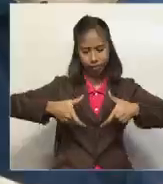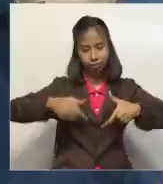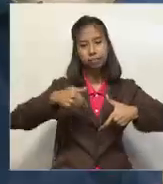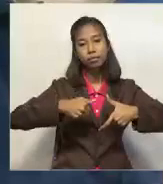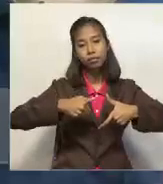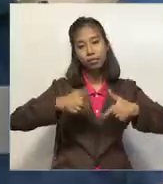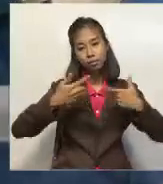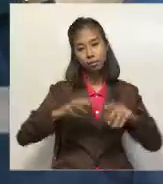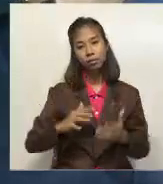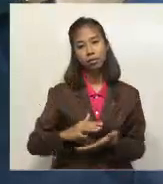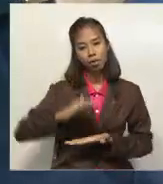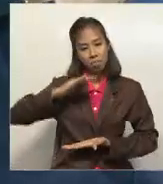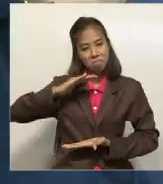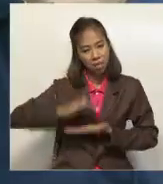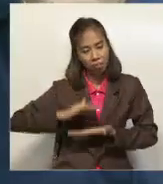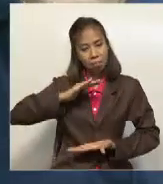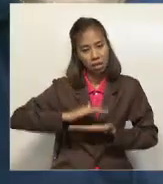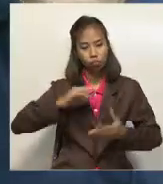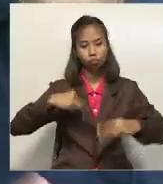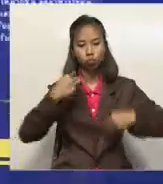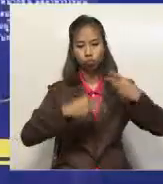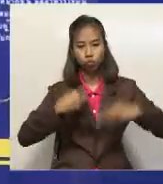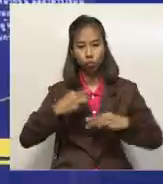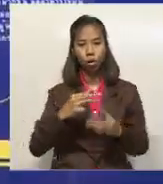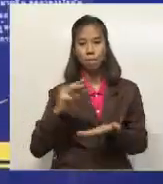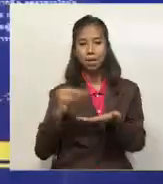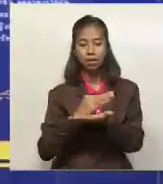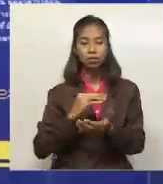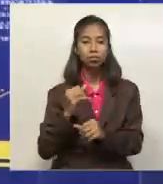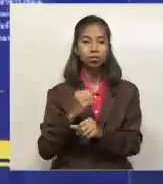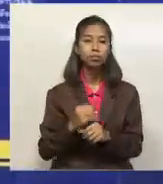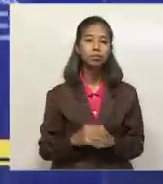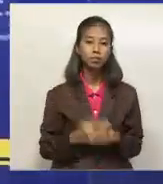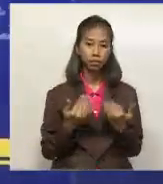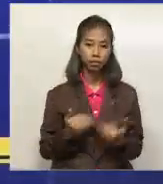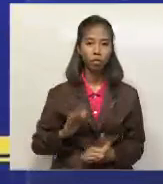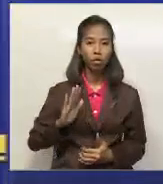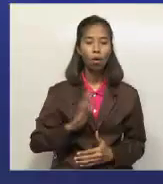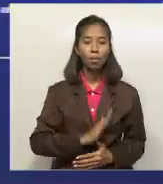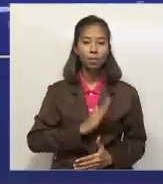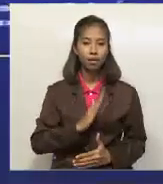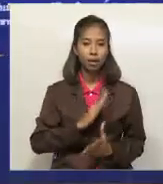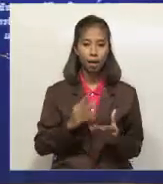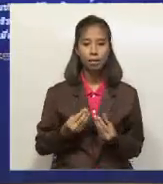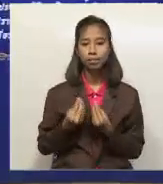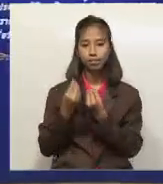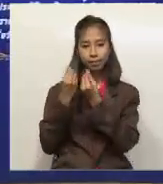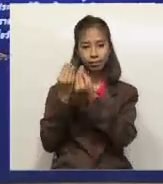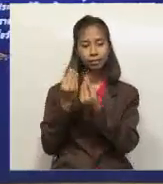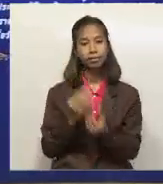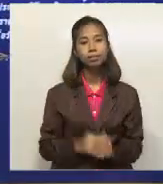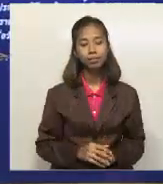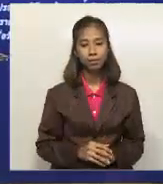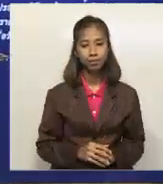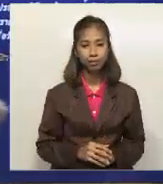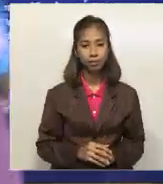ที่หรือว่าเมมโมแกรมเฉลิมพระเกียรติพระบาทสมเด็จพระปรมินทรมหาภูมิพลอดุลยเดชขออ